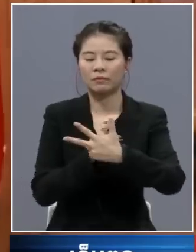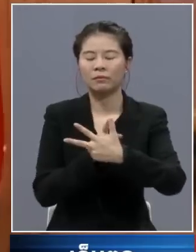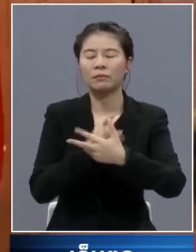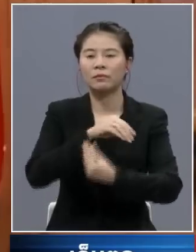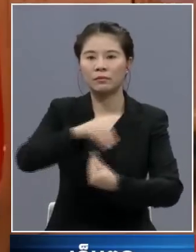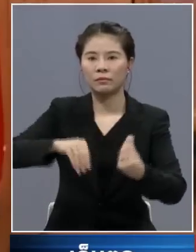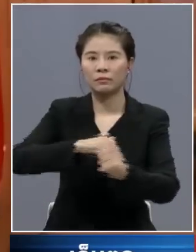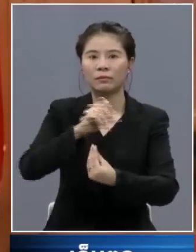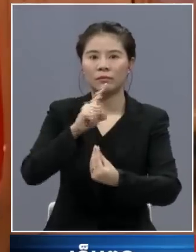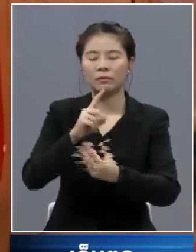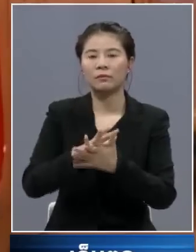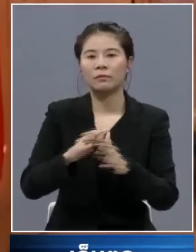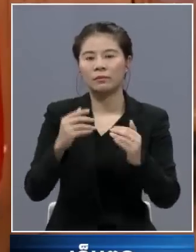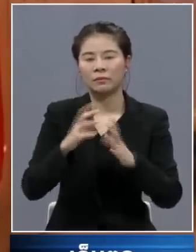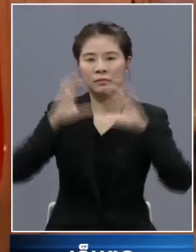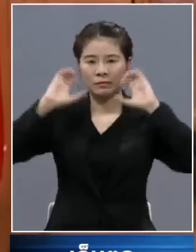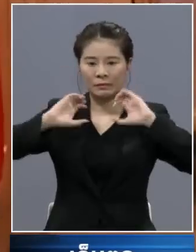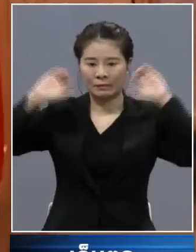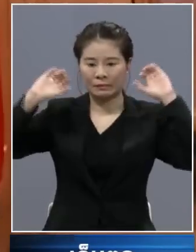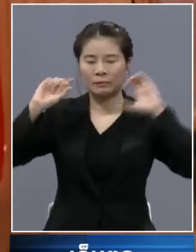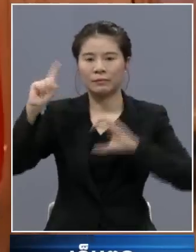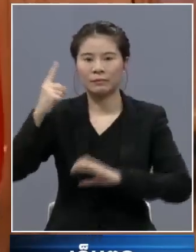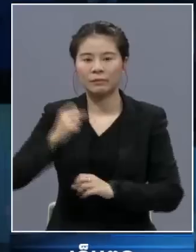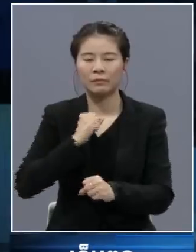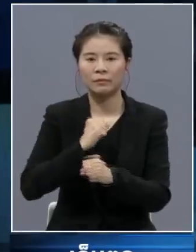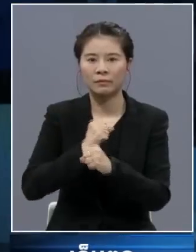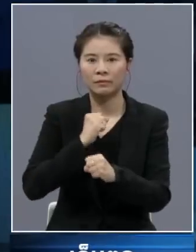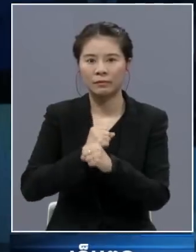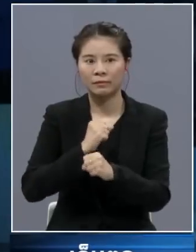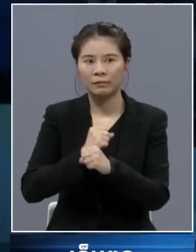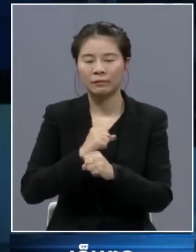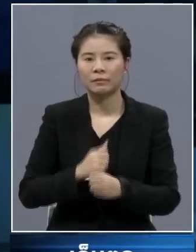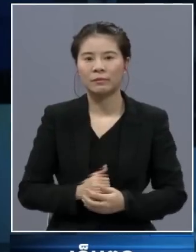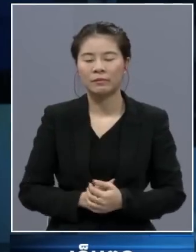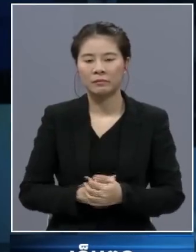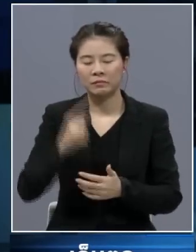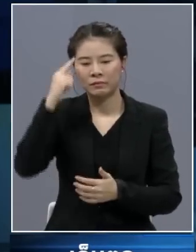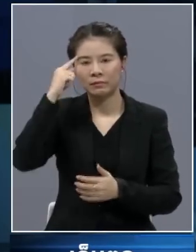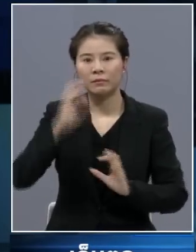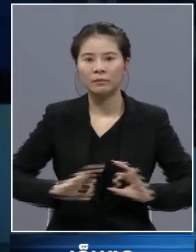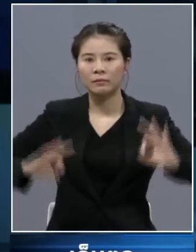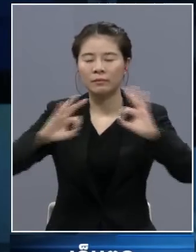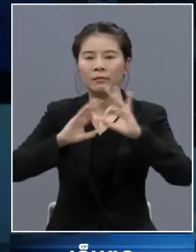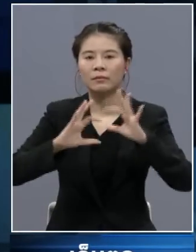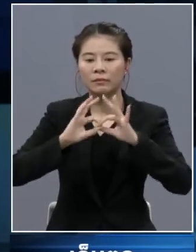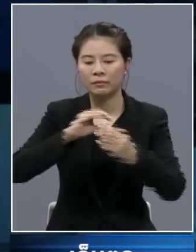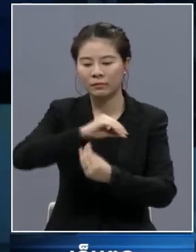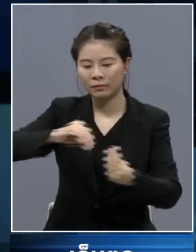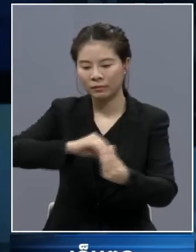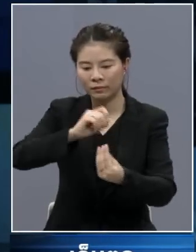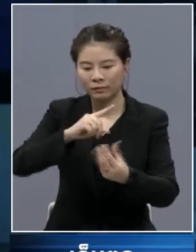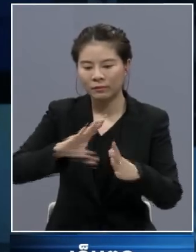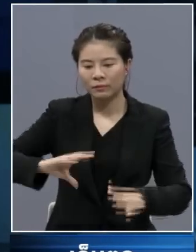กิจเห็นได้ว่ารัฐบาลชุดนี้นะฮะชุดใหม่ที่อาจจะเป็นนะฮะได้ให้ความสำคัญกับการฟื้นฟูและกระตุ้นเศรษฐกิจไปพร้